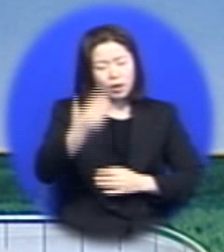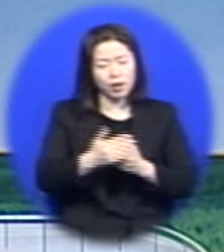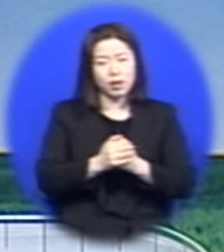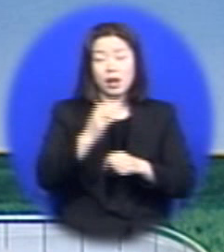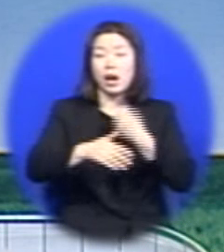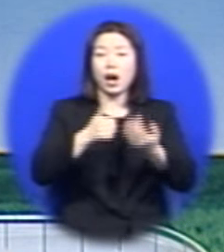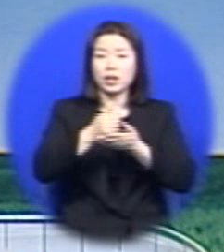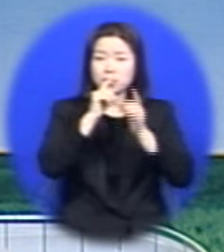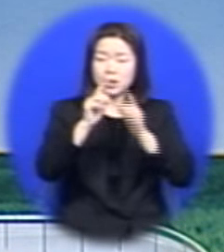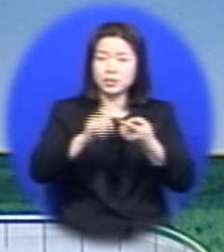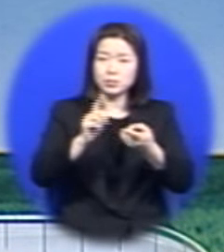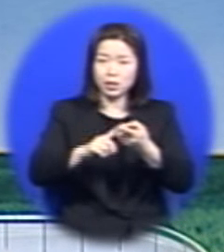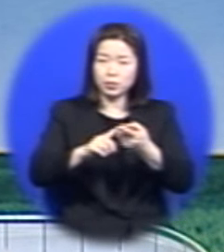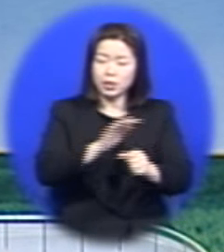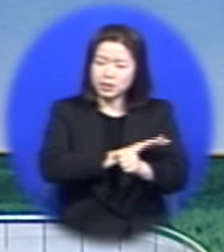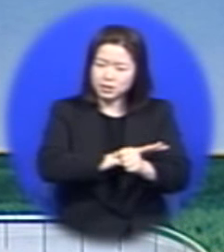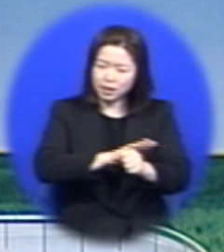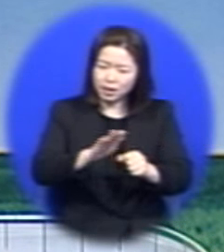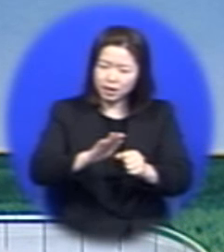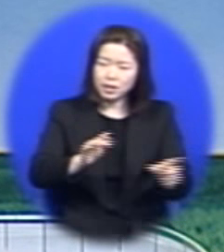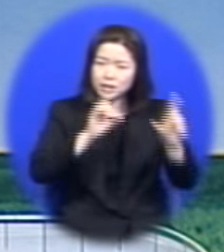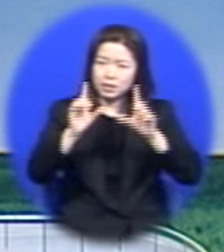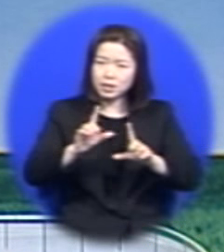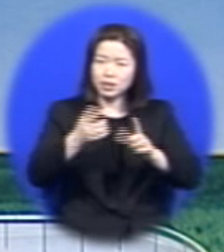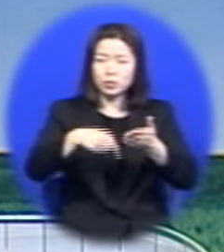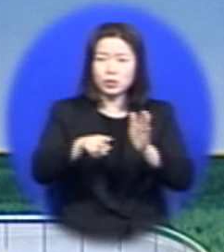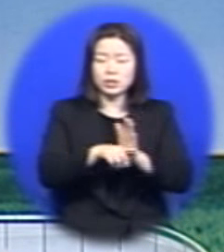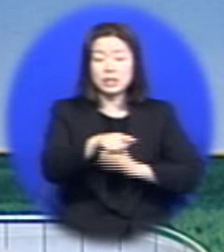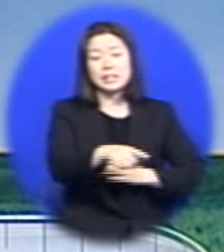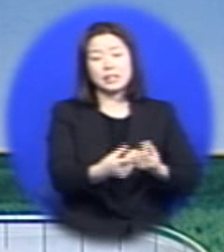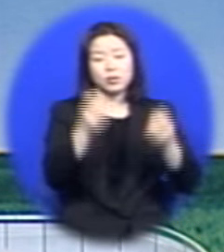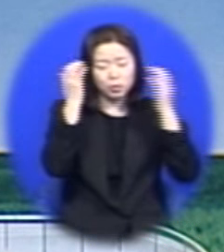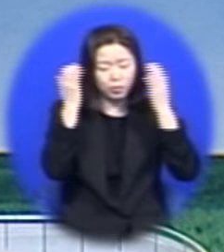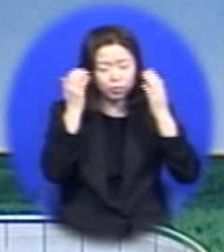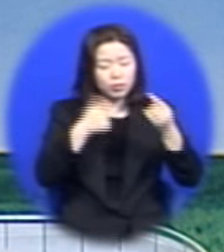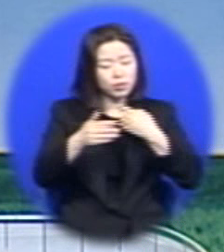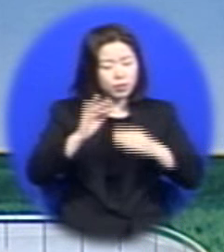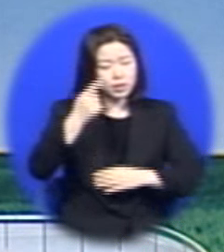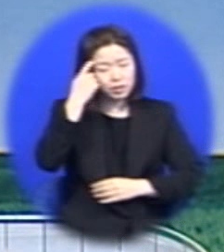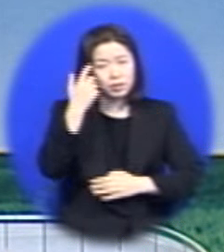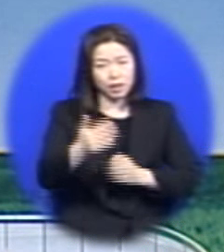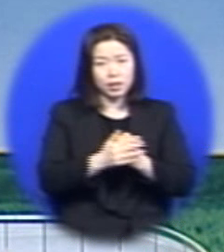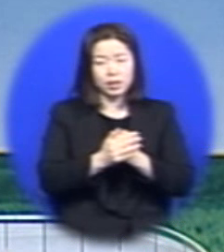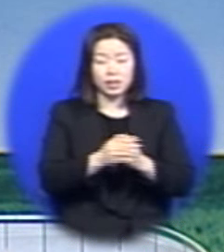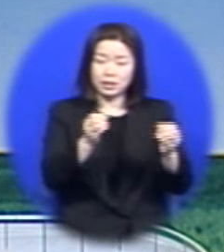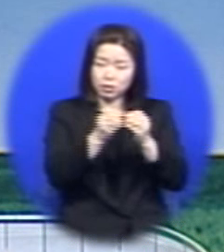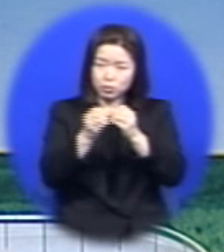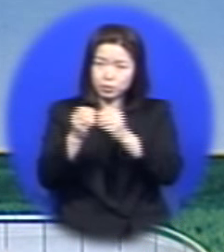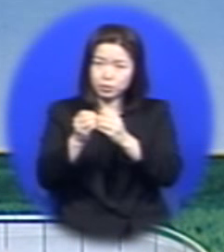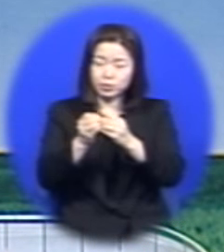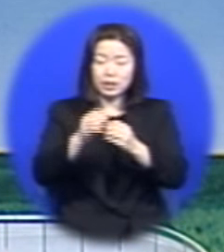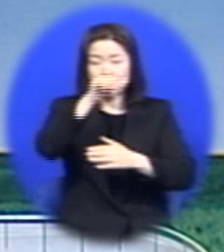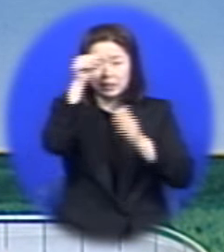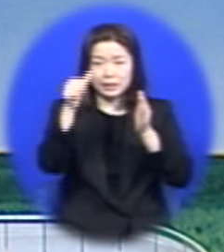일을 제대로 해내려면 이렇게 고난을 겪어야 되는가? 그런 구절들을 장로님들의 일기